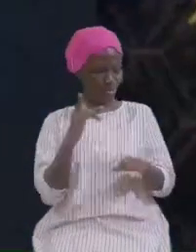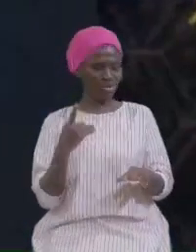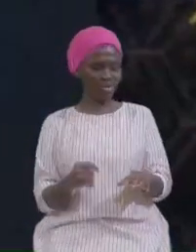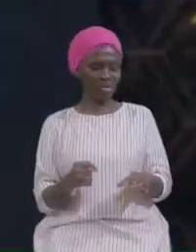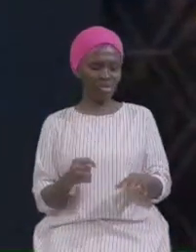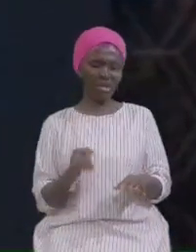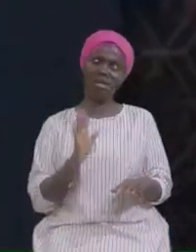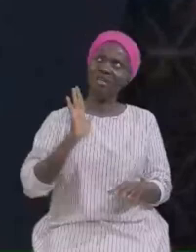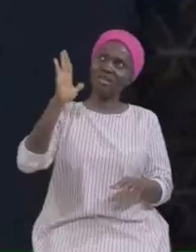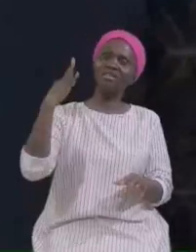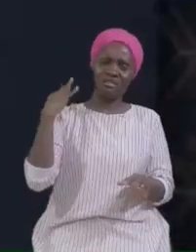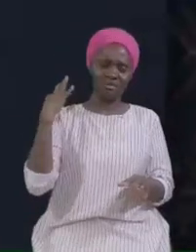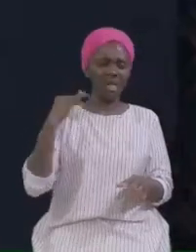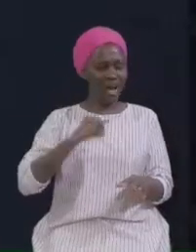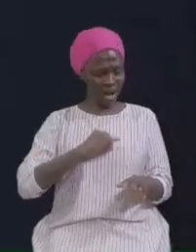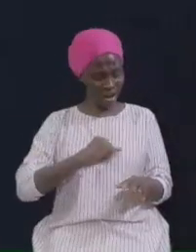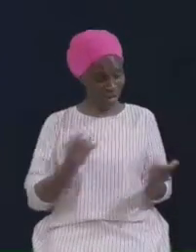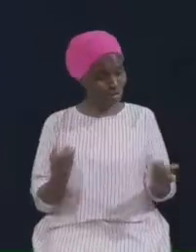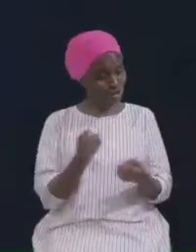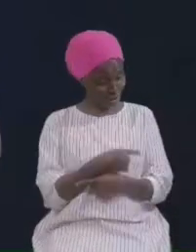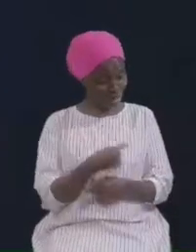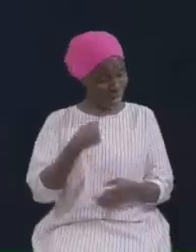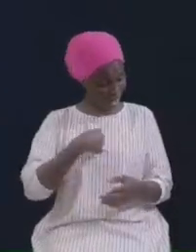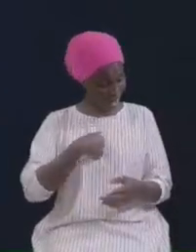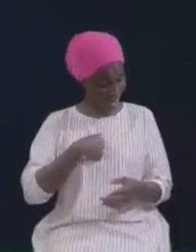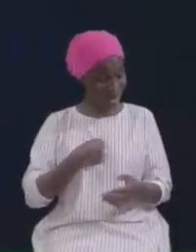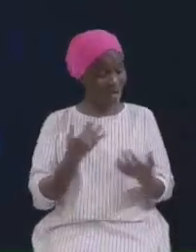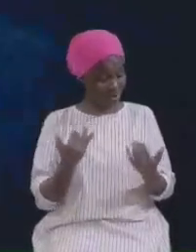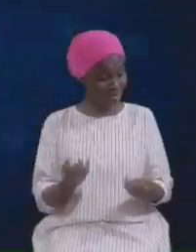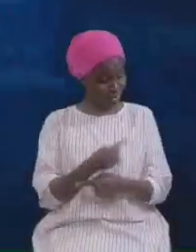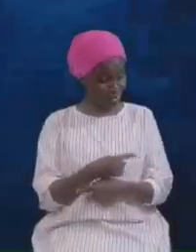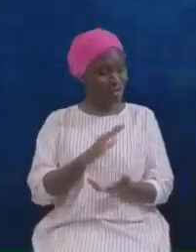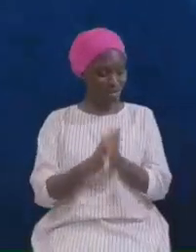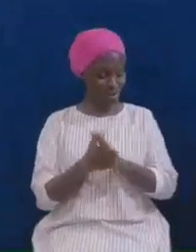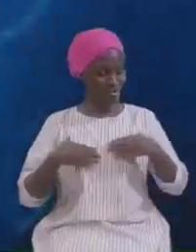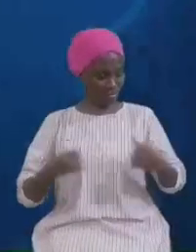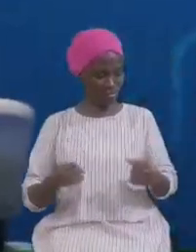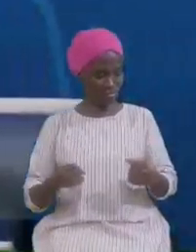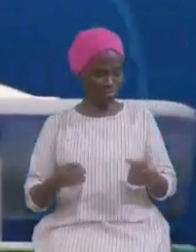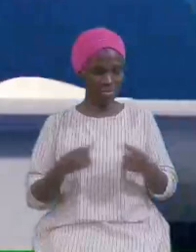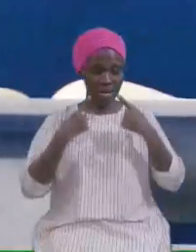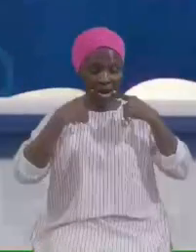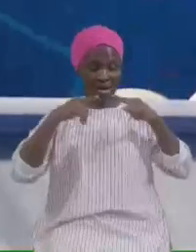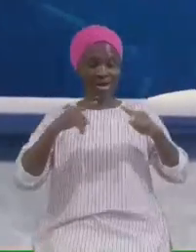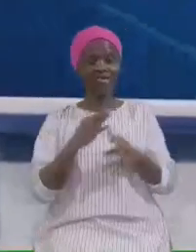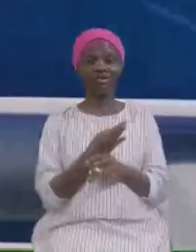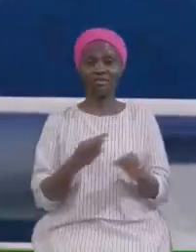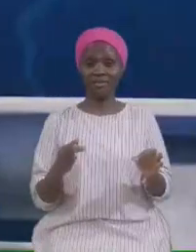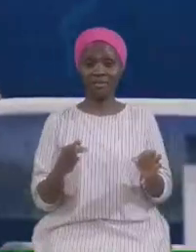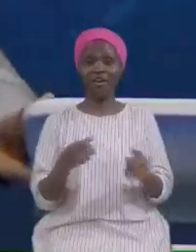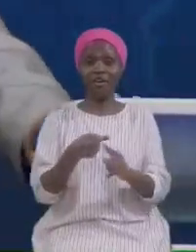ses vêtements, aujourd'hui, je serai guéri. La libération